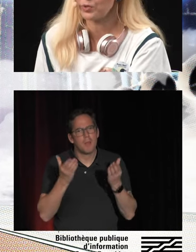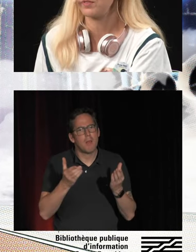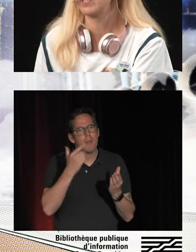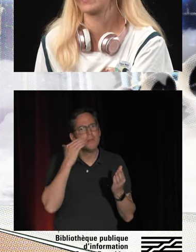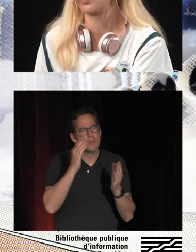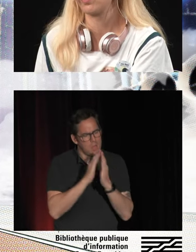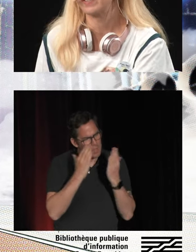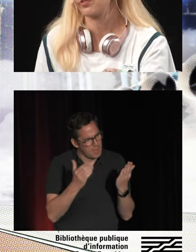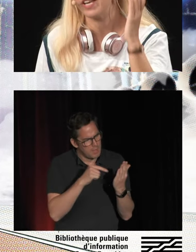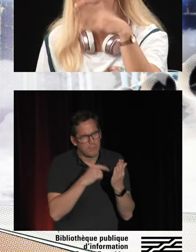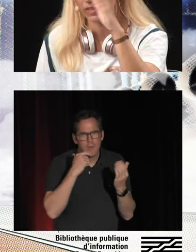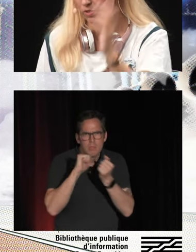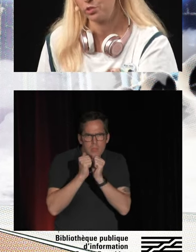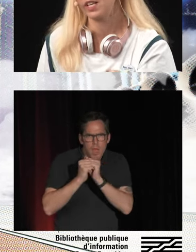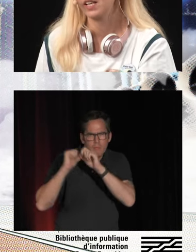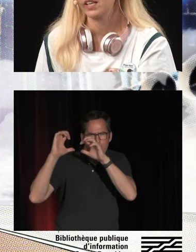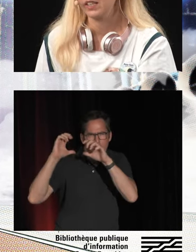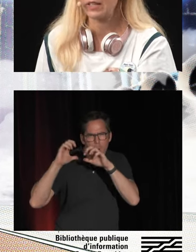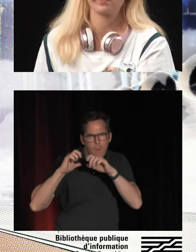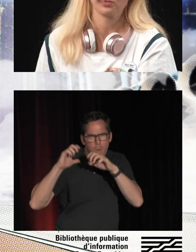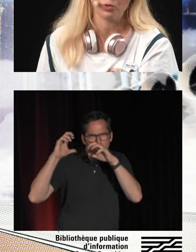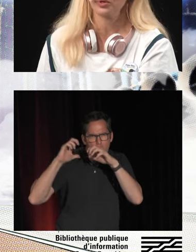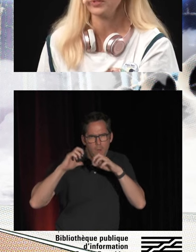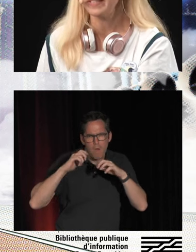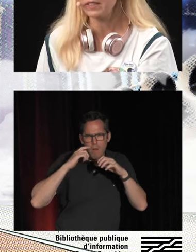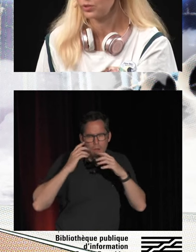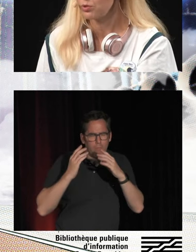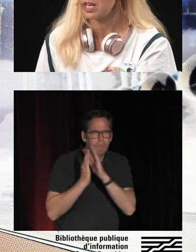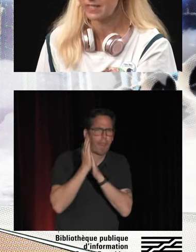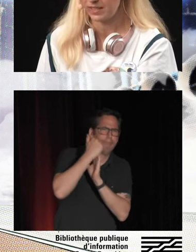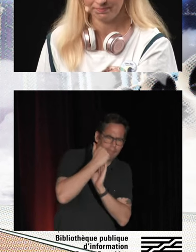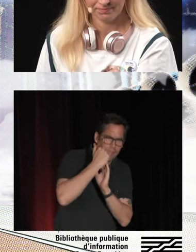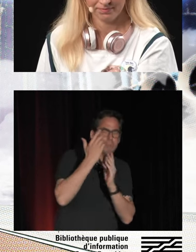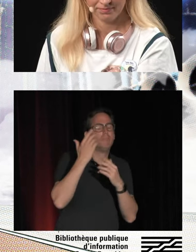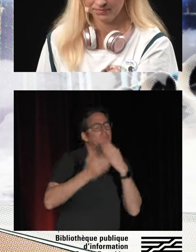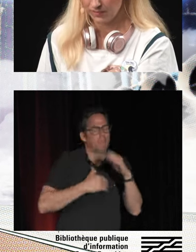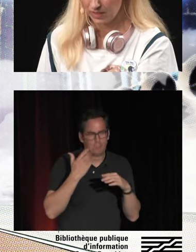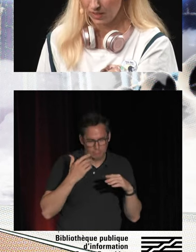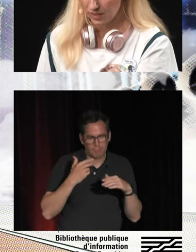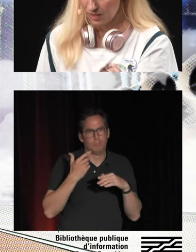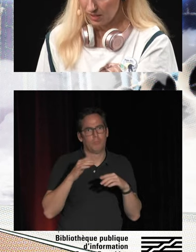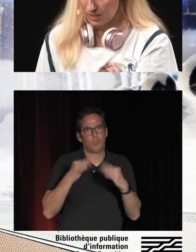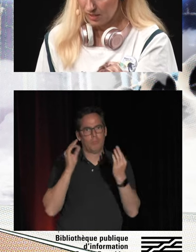fait ensevelir sous la neige, enfin il y a une avalanche, et ils se font donc recueillir dans une lamasserie